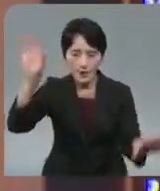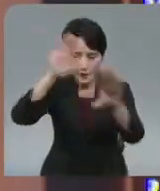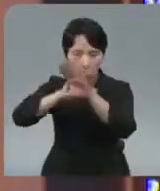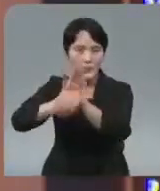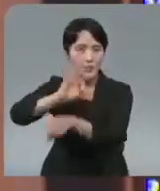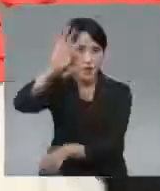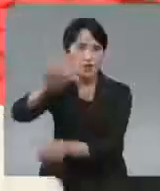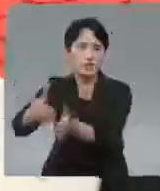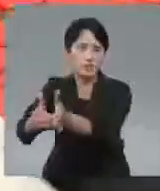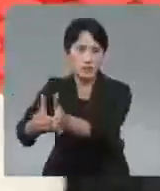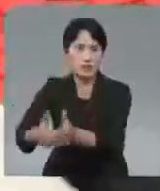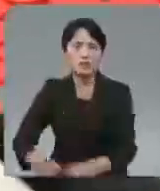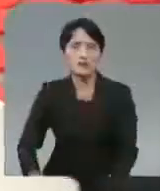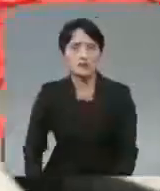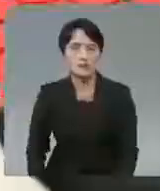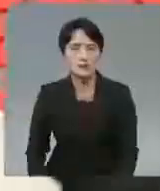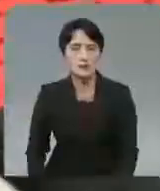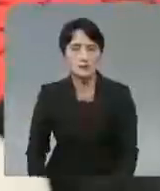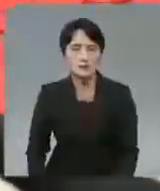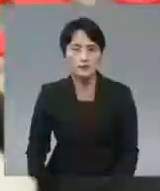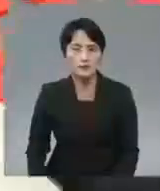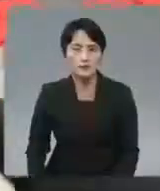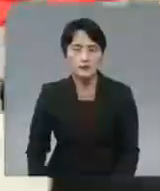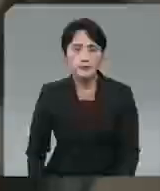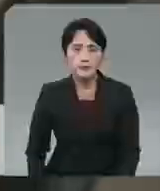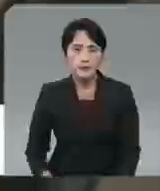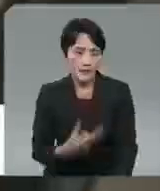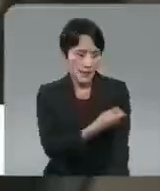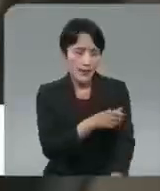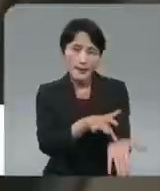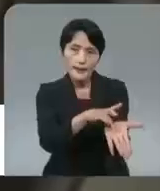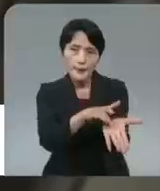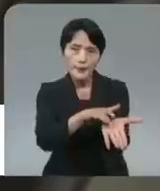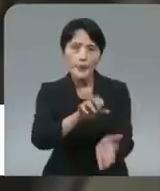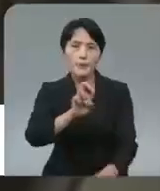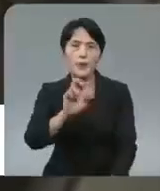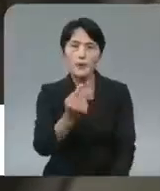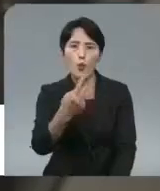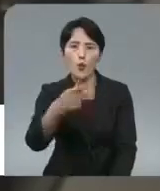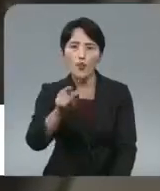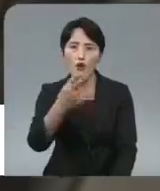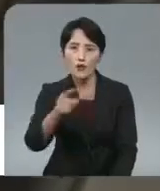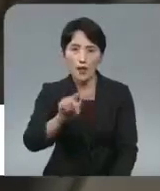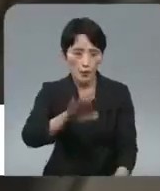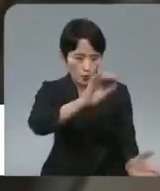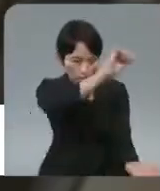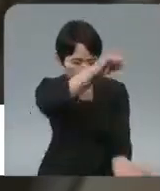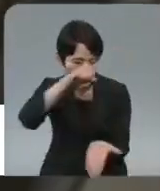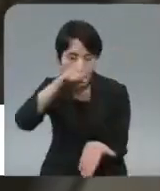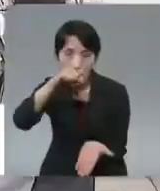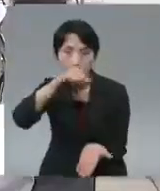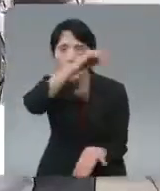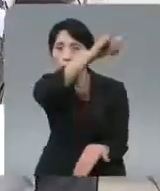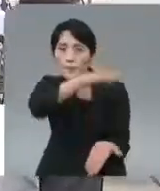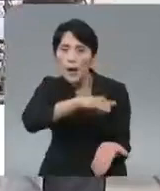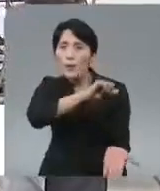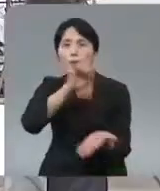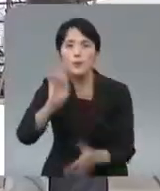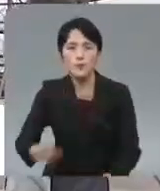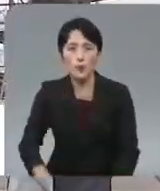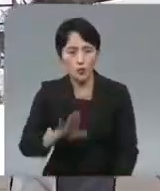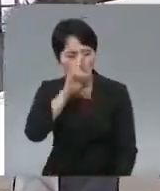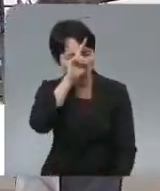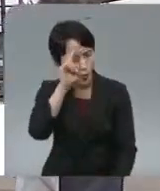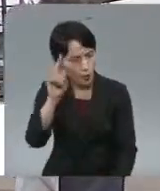namun beberapa fasilitas lain termasuk karaoke warung internet dan fasilitas olahraga di dalam ruangan dapat tetap beroperasi hingga pukul